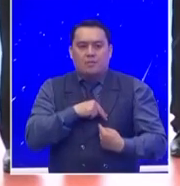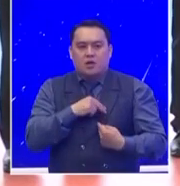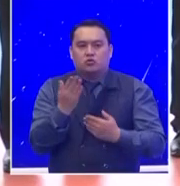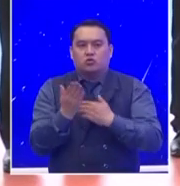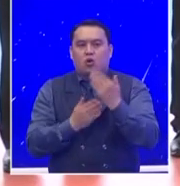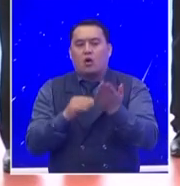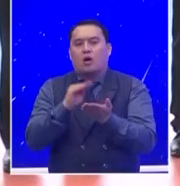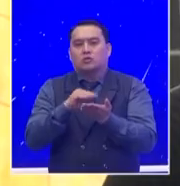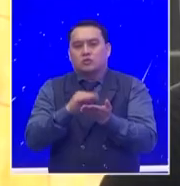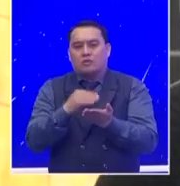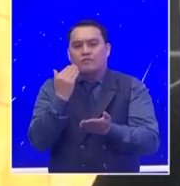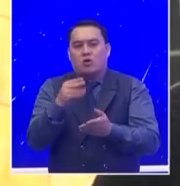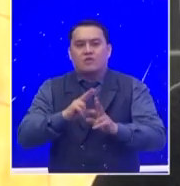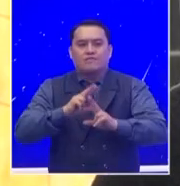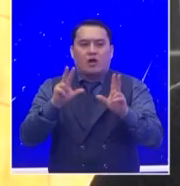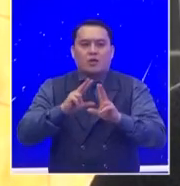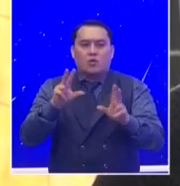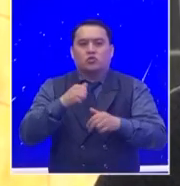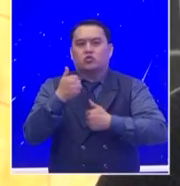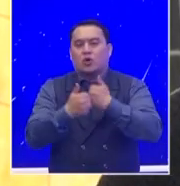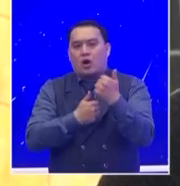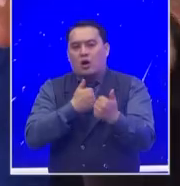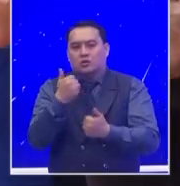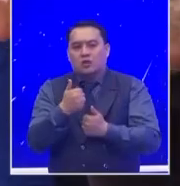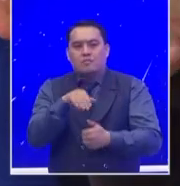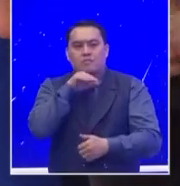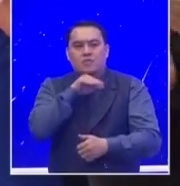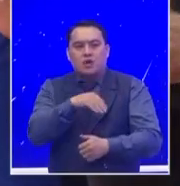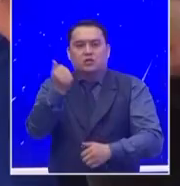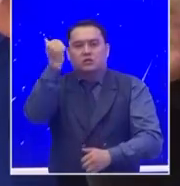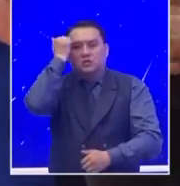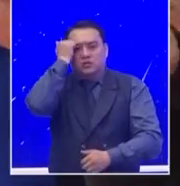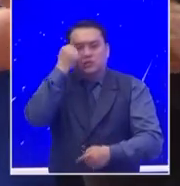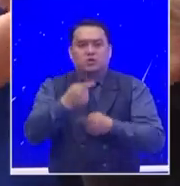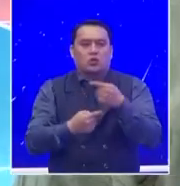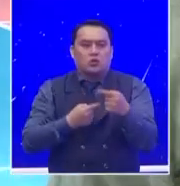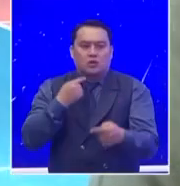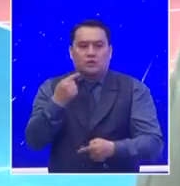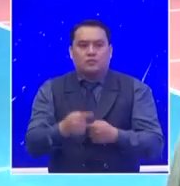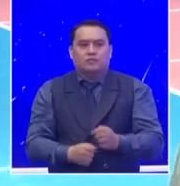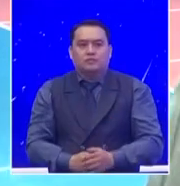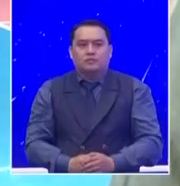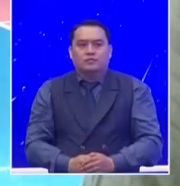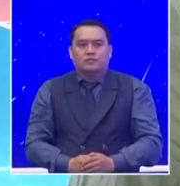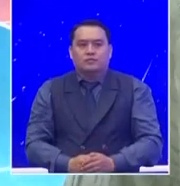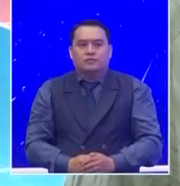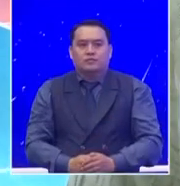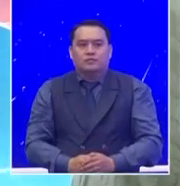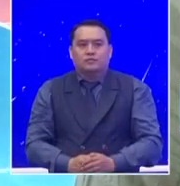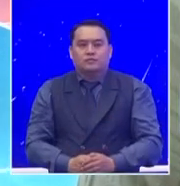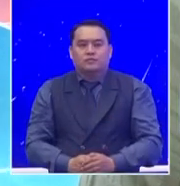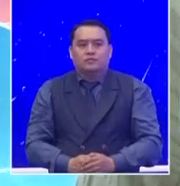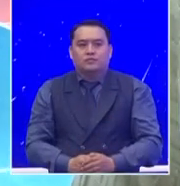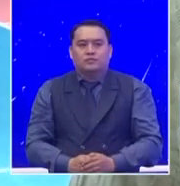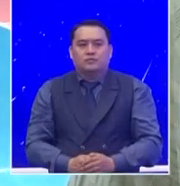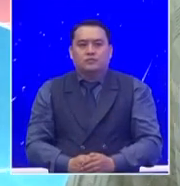жоғары бағалайды. Сол себепті волейболдан жарыс өткізіп, білікті маманды еске алуды дәстүрге айналдырған. Ағамыз енді ол кісі